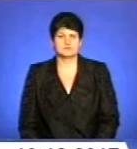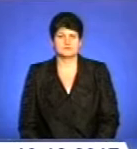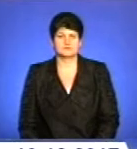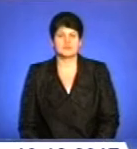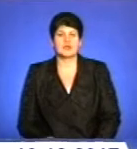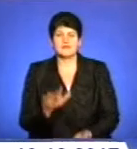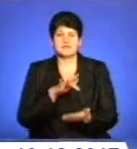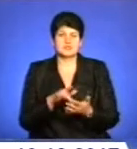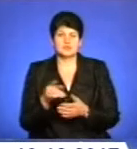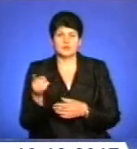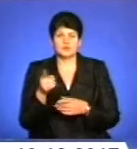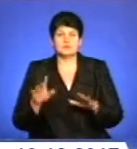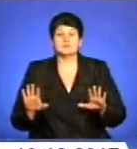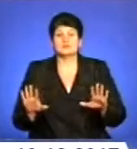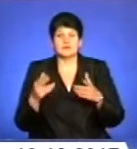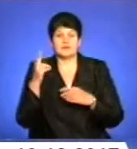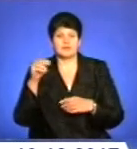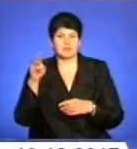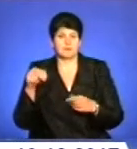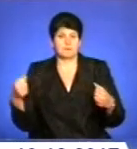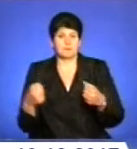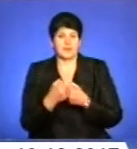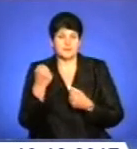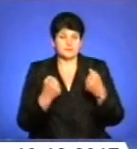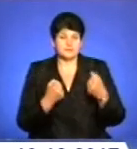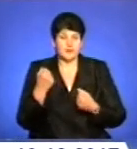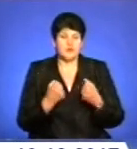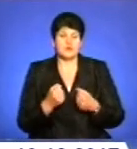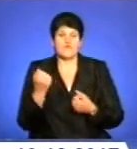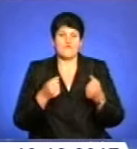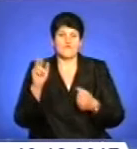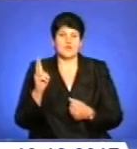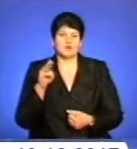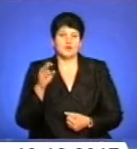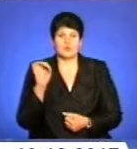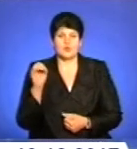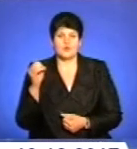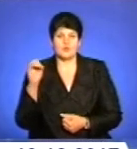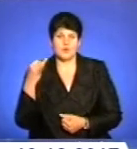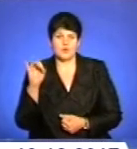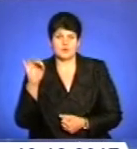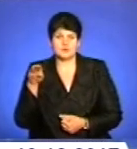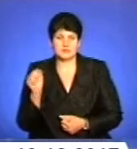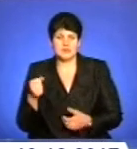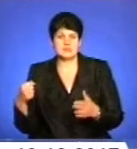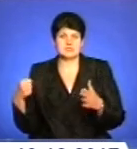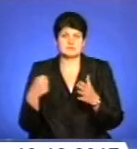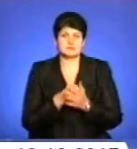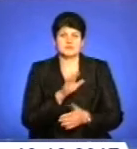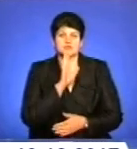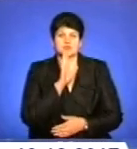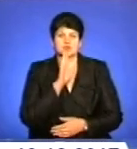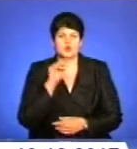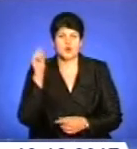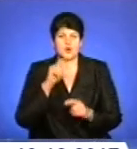У центрі Тернополя трапилося ДТП. Водій автомобіля Toyota Camry на пішохідному переході збив школярку. Наразі